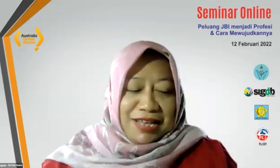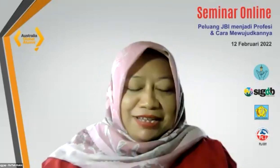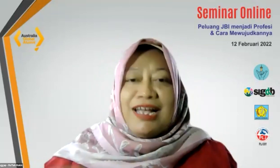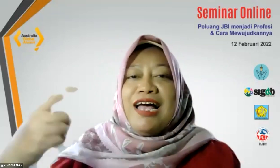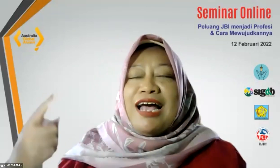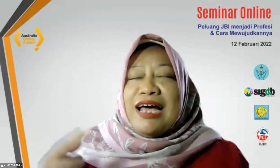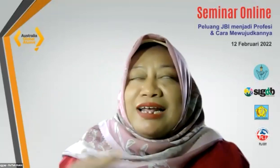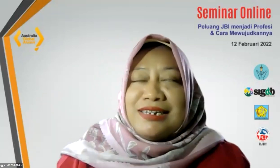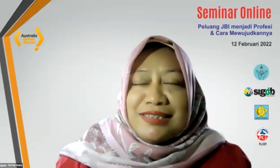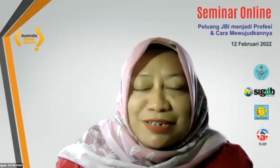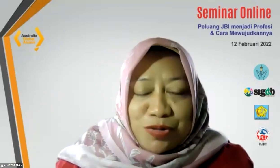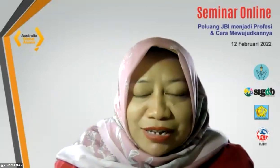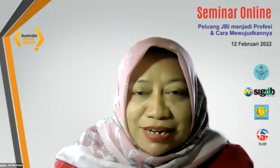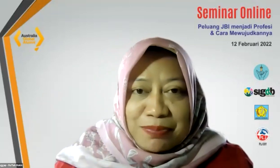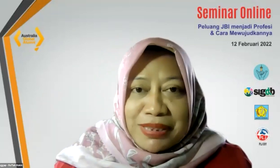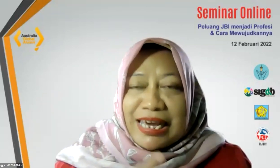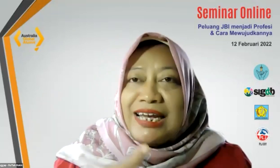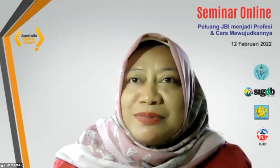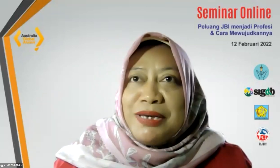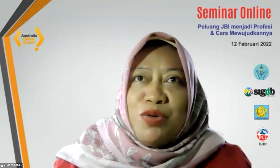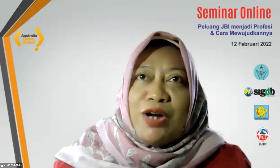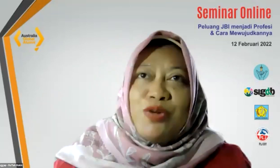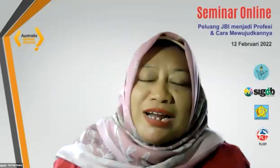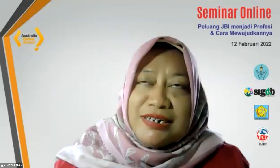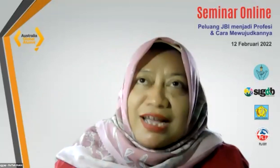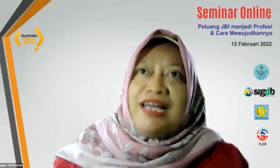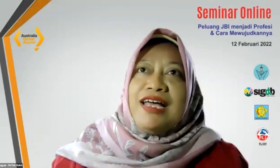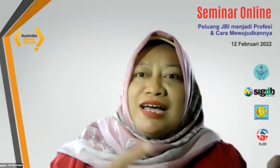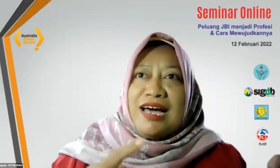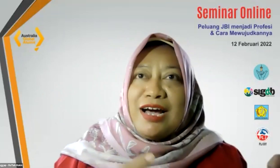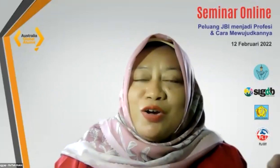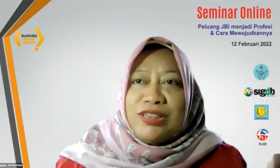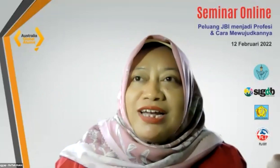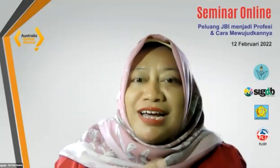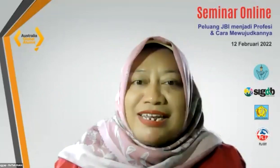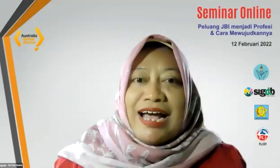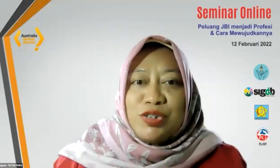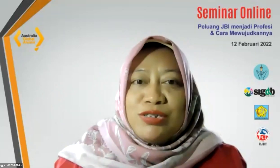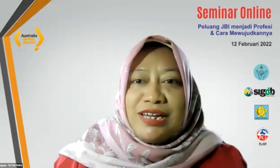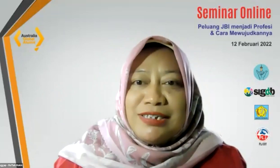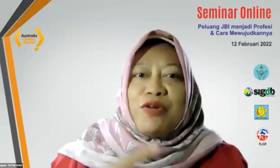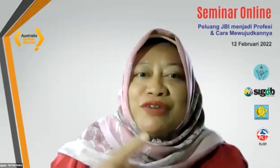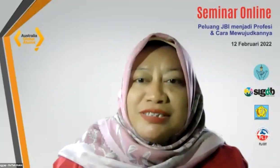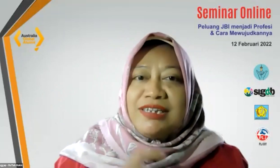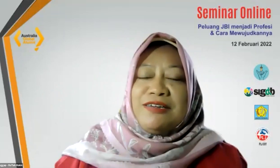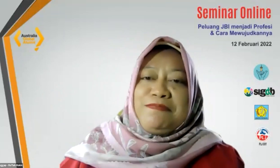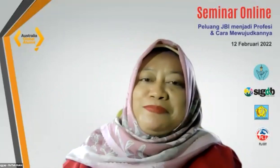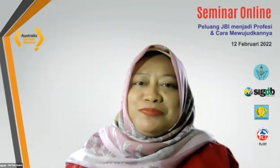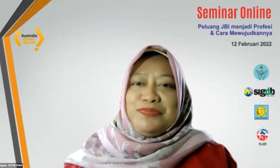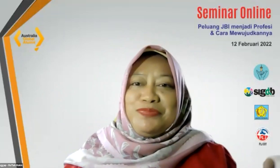pemerintah tapi juga yang sangat penting LSP itu harus ada anggota dari asosiasi